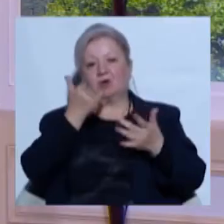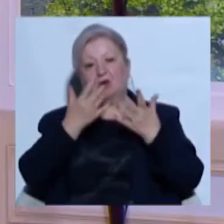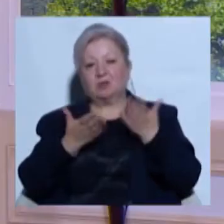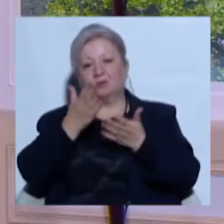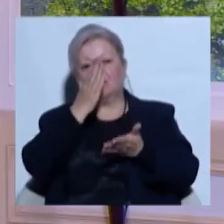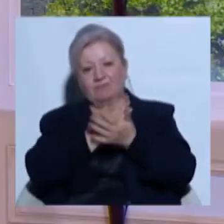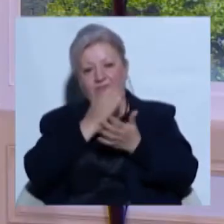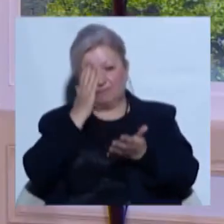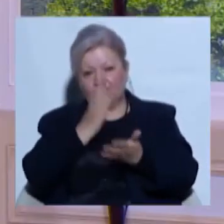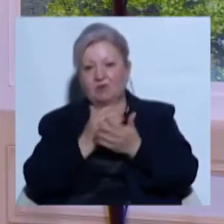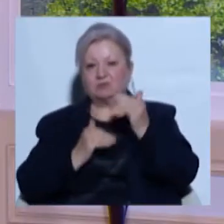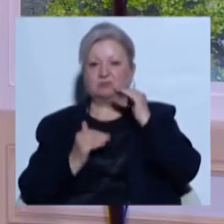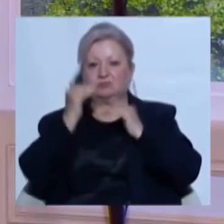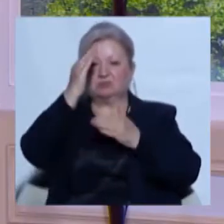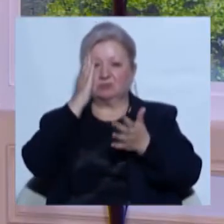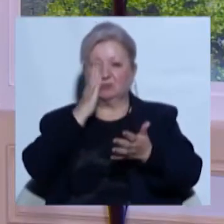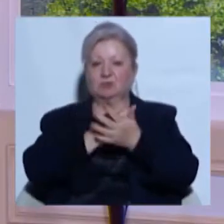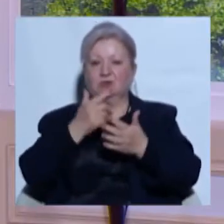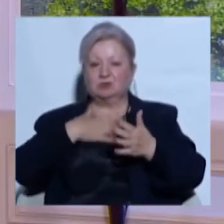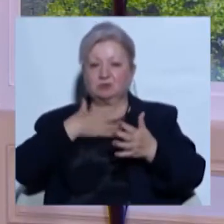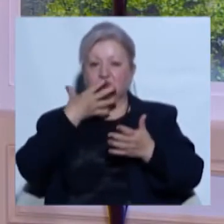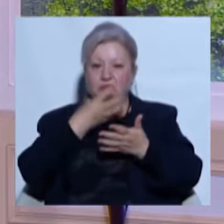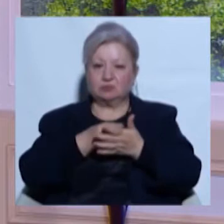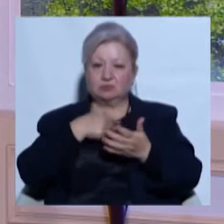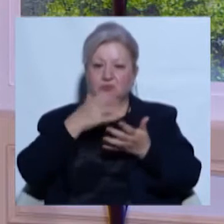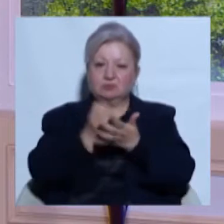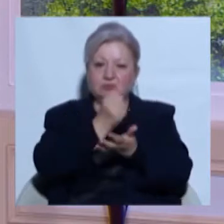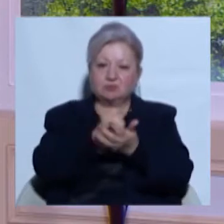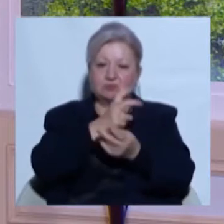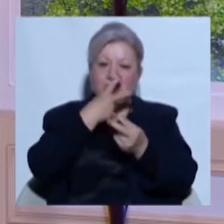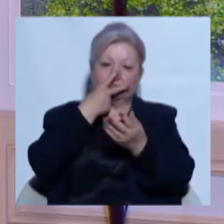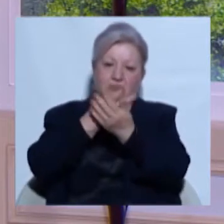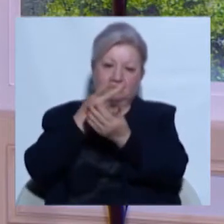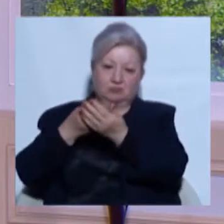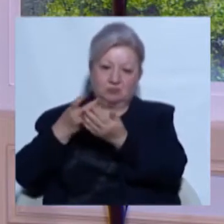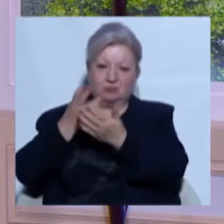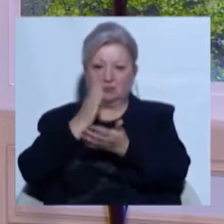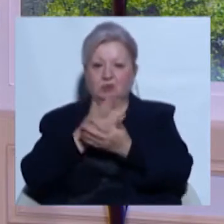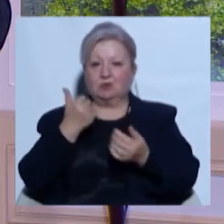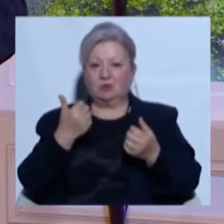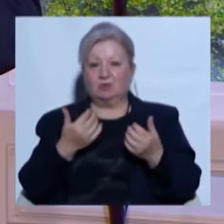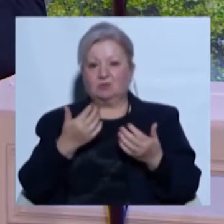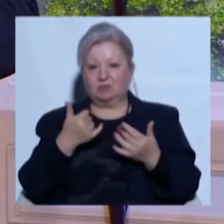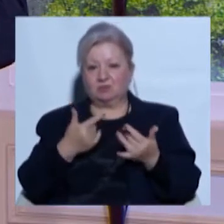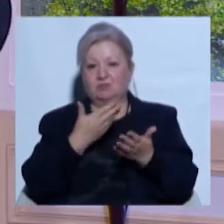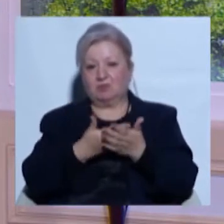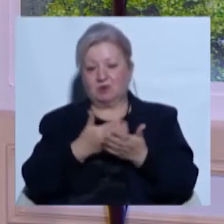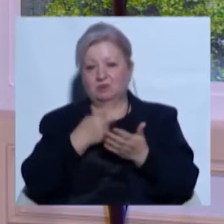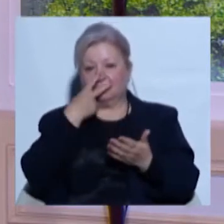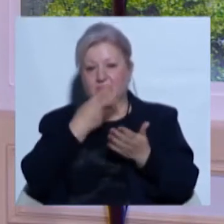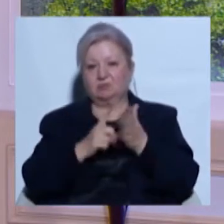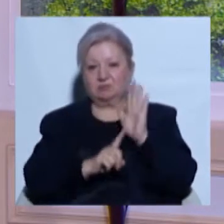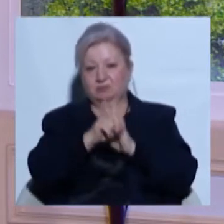ჩვენც გვბაძავენ, ჩვენს აღმოჩენებსაც იყენებენ. აი, ამის მაგალითებით მინდა დავიწყო